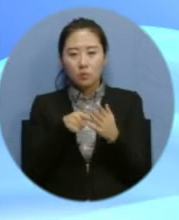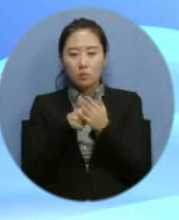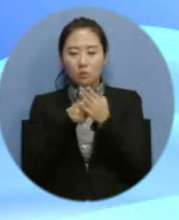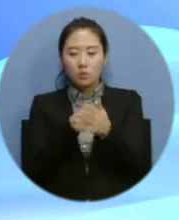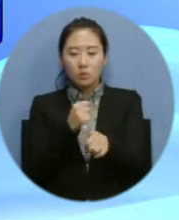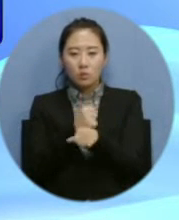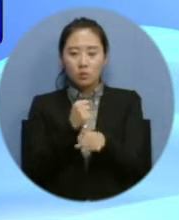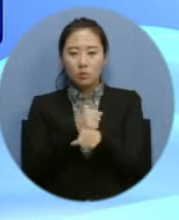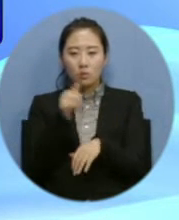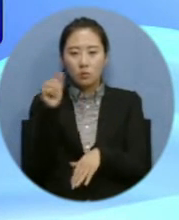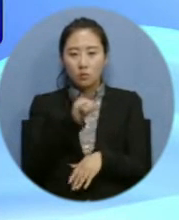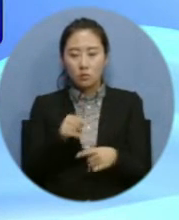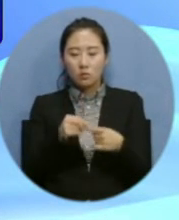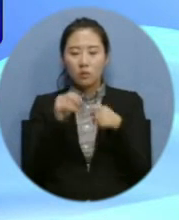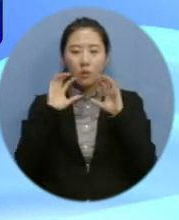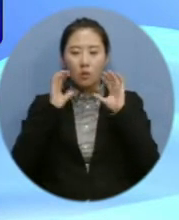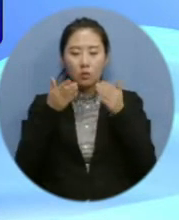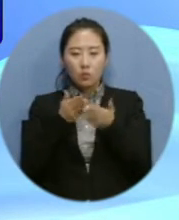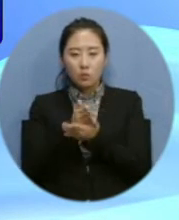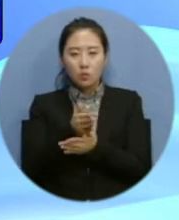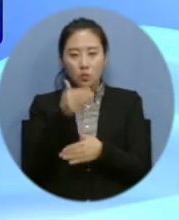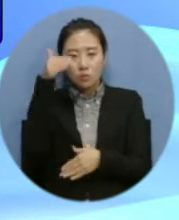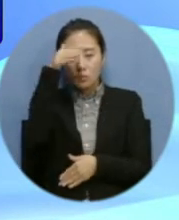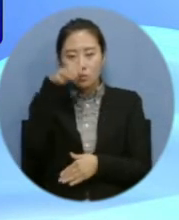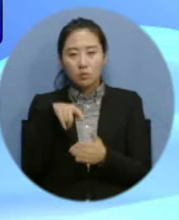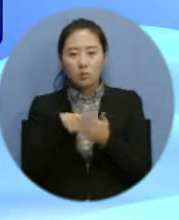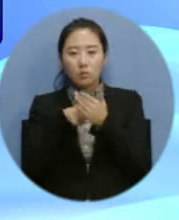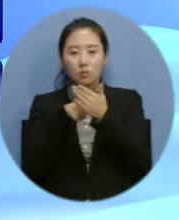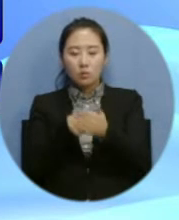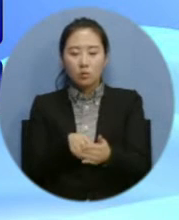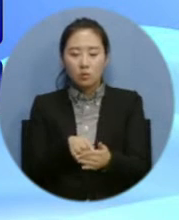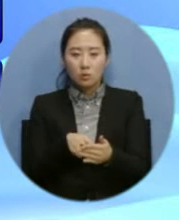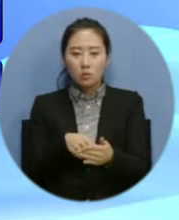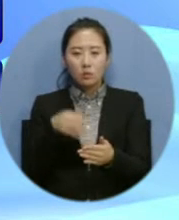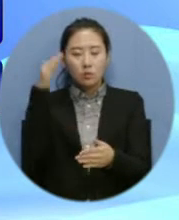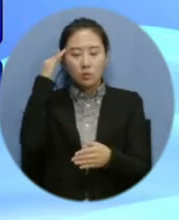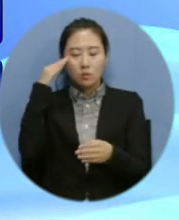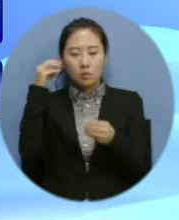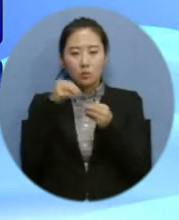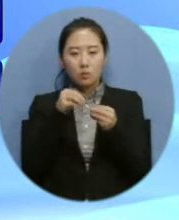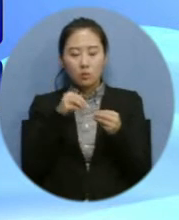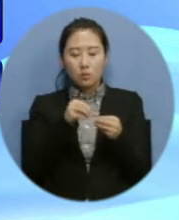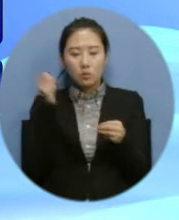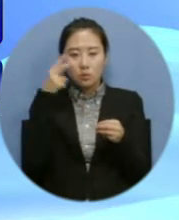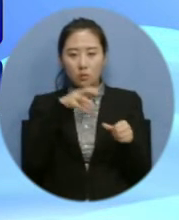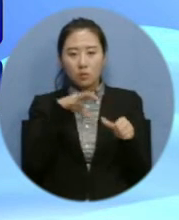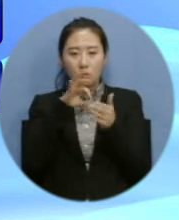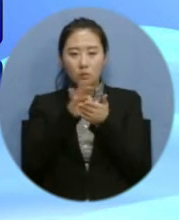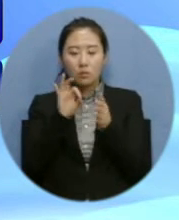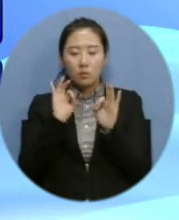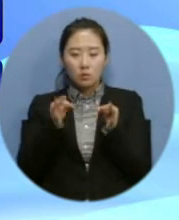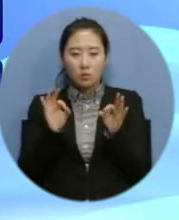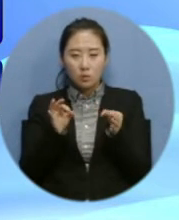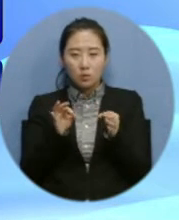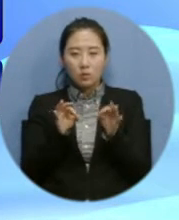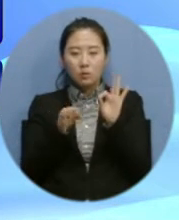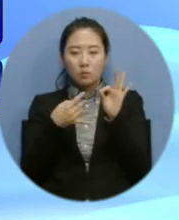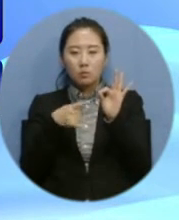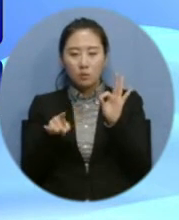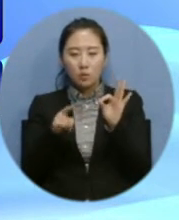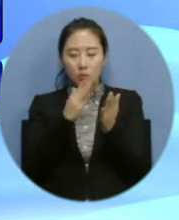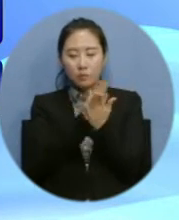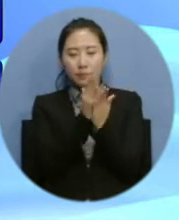전국 최초 어린이 전용 극장 건립 추진 한옥 철거 부제 재활용 운행 0 등이 10대 뉴스 에서